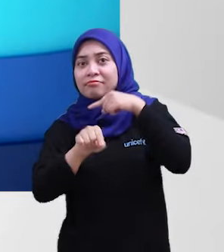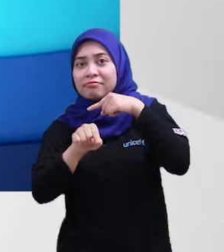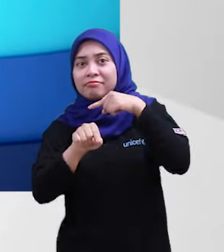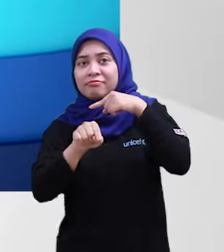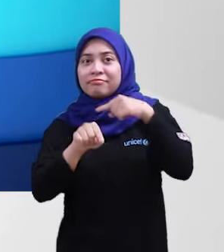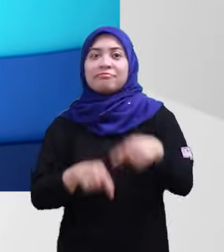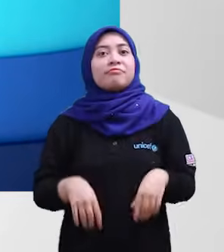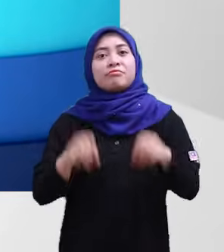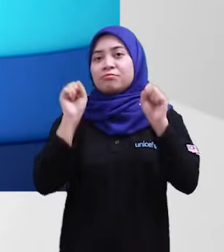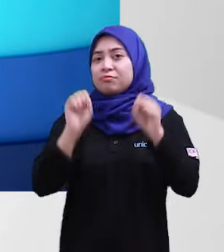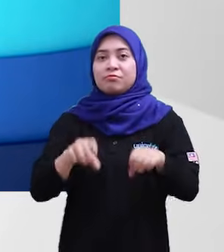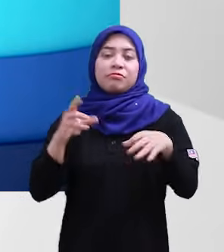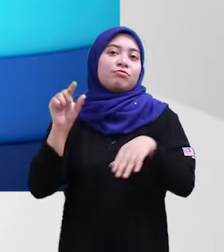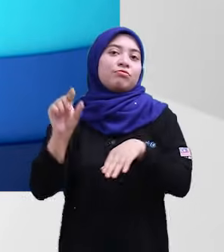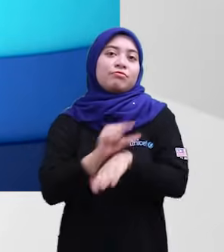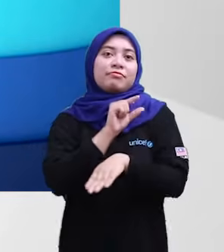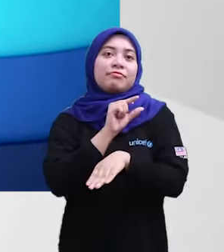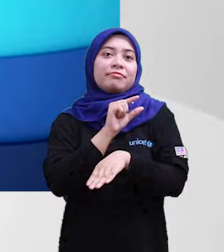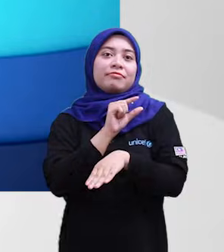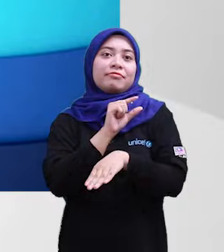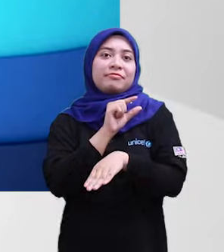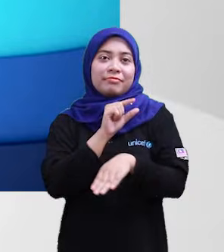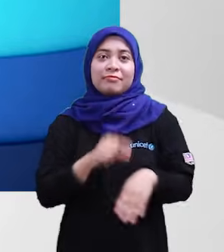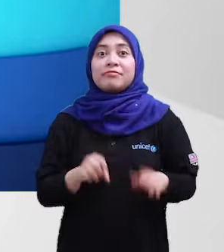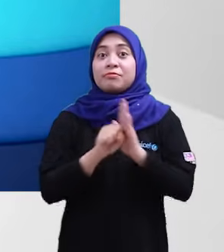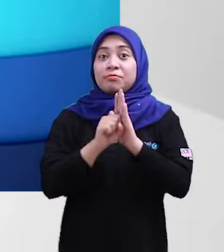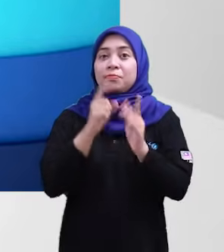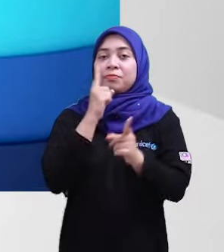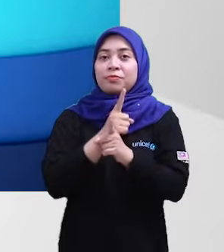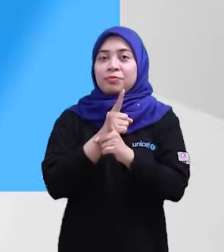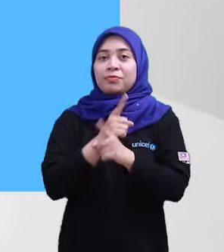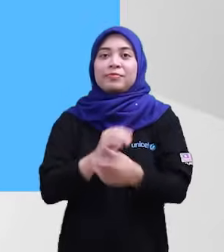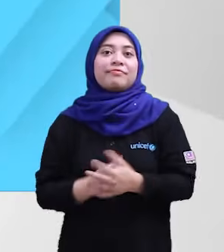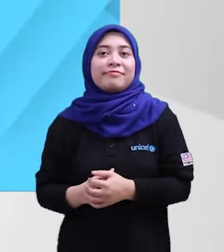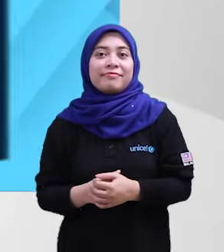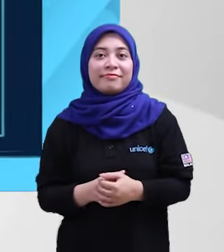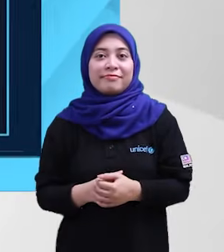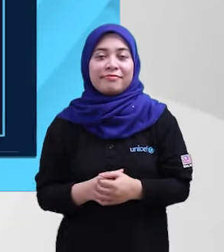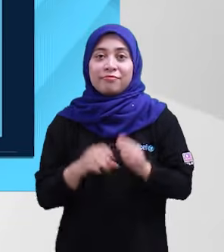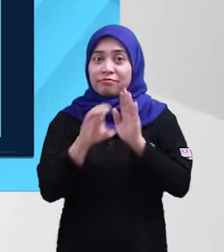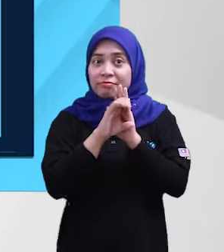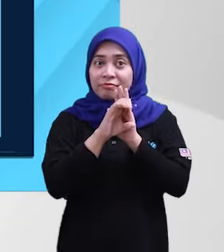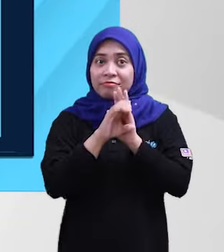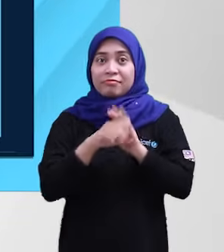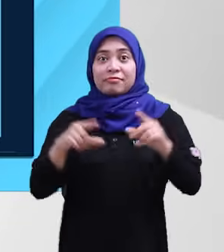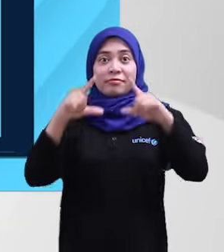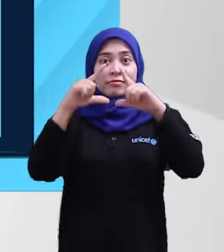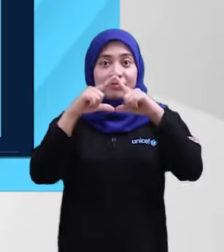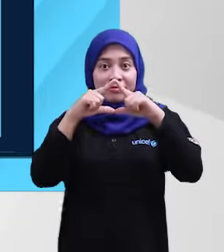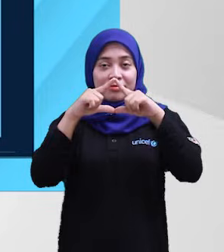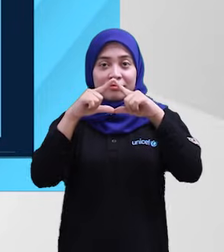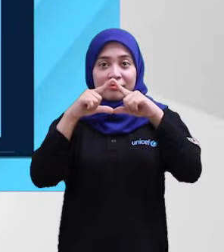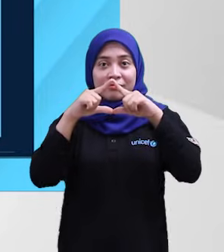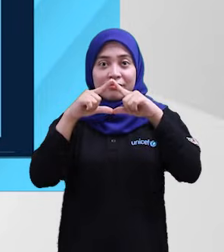bahagi. Operasi ini boleh dilakukan jika kita menggunakan simbol yang betul. Sebagai contoh, ini adalah kod untuk mengira